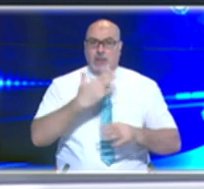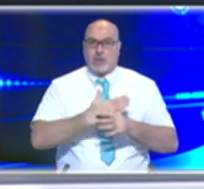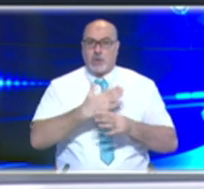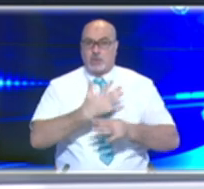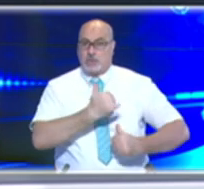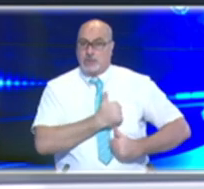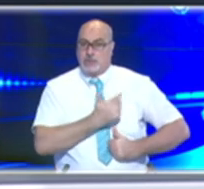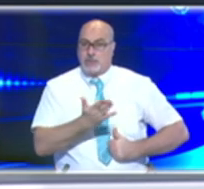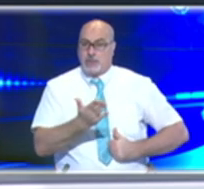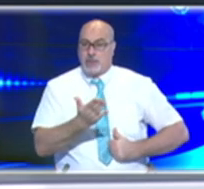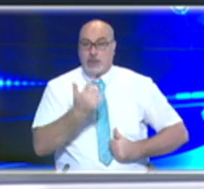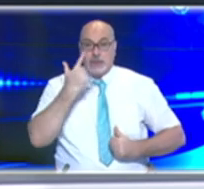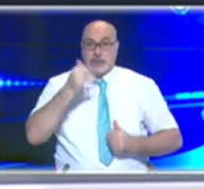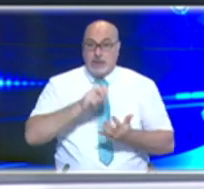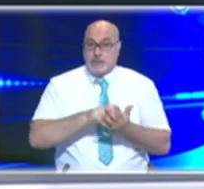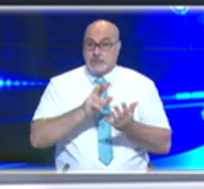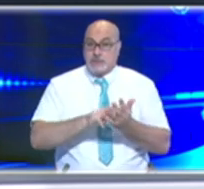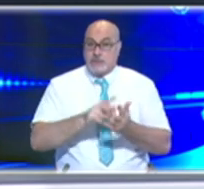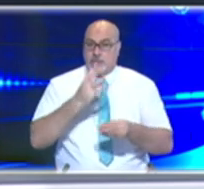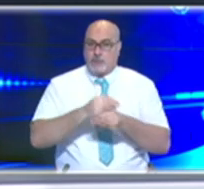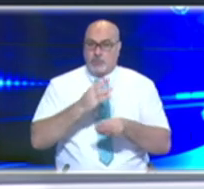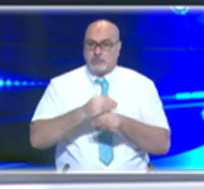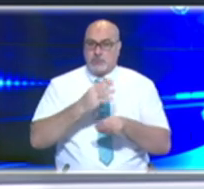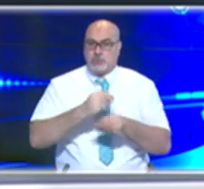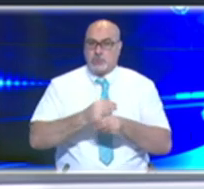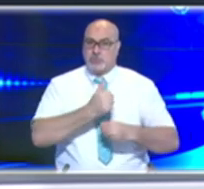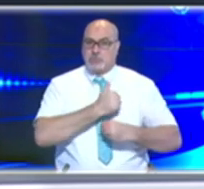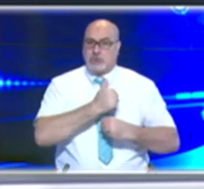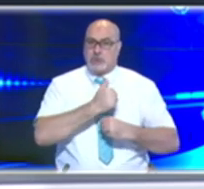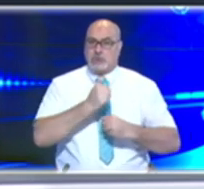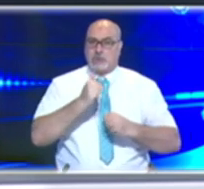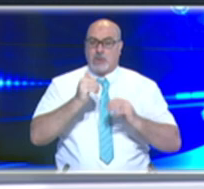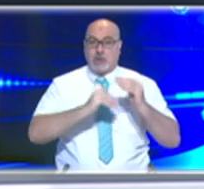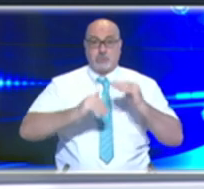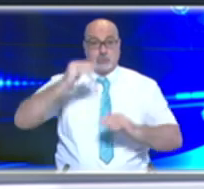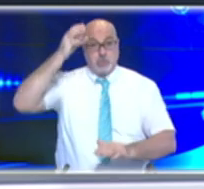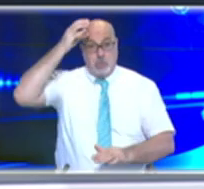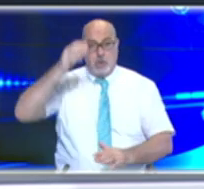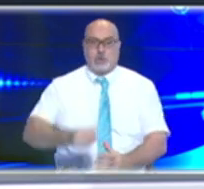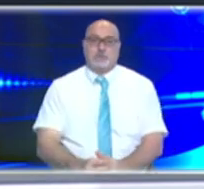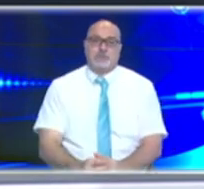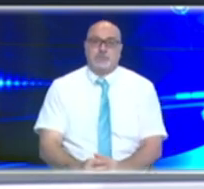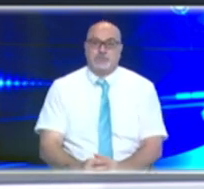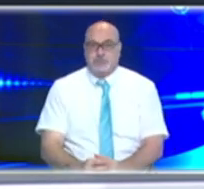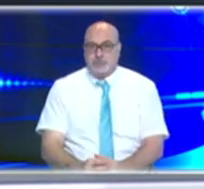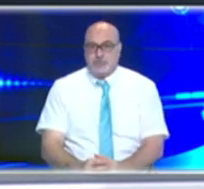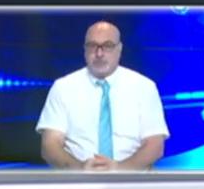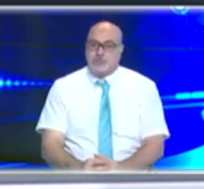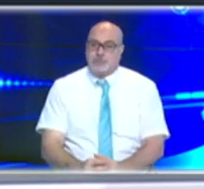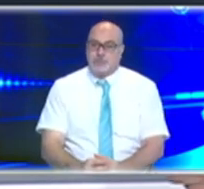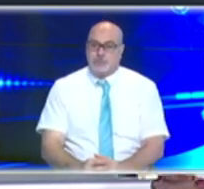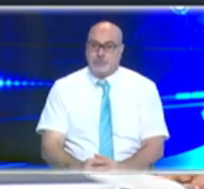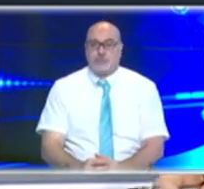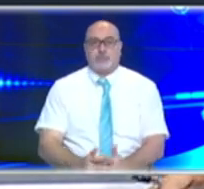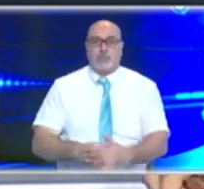التي ستضمن للمقبولين تكوينا عسكريا عالي المستوى.